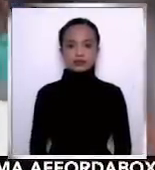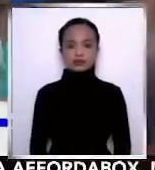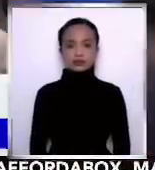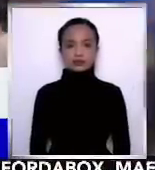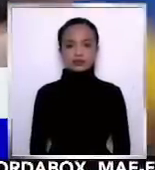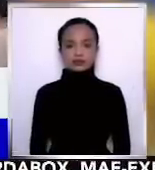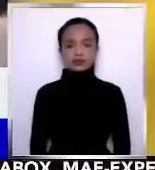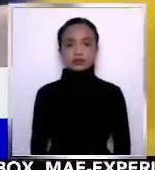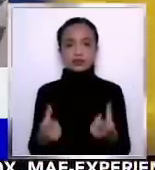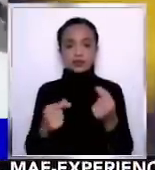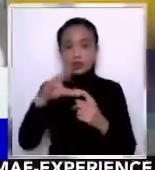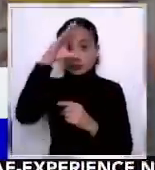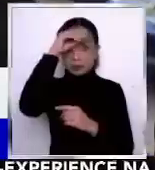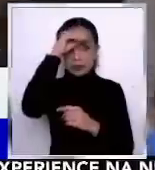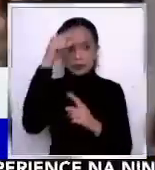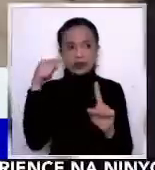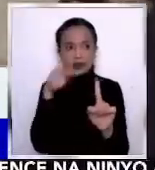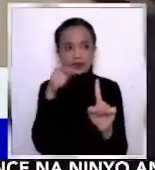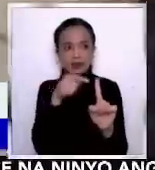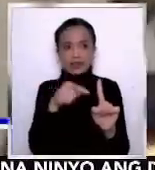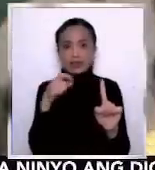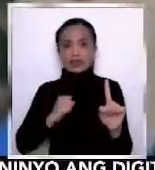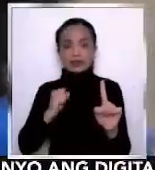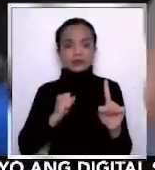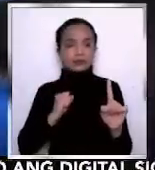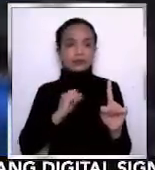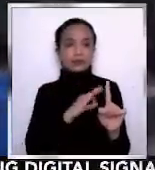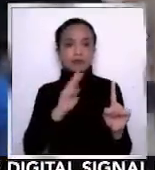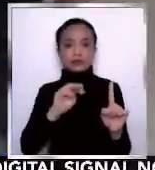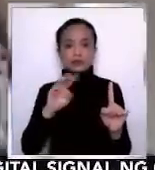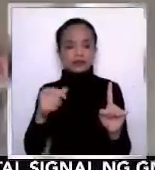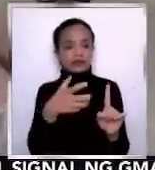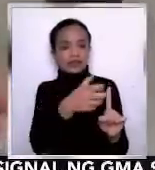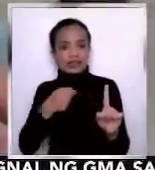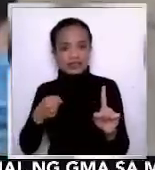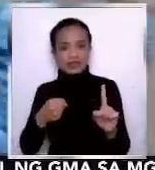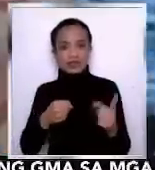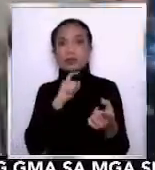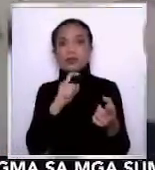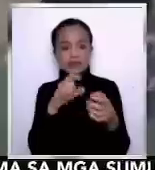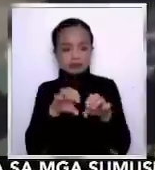Pinagkukuyog ng mga lalaki ang isang tauhan ng MMDA at pilit na kinukuha ang bakal na hawak niya.